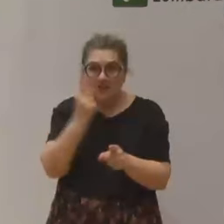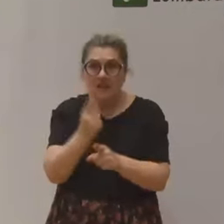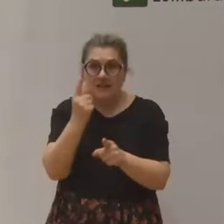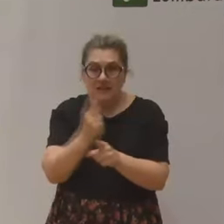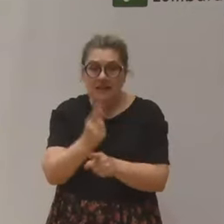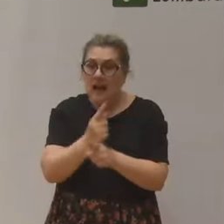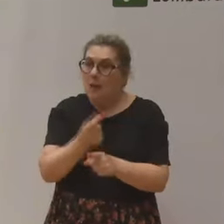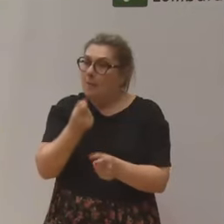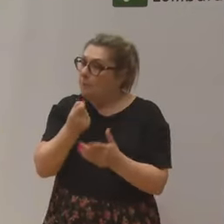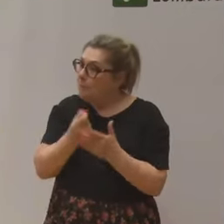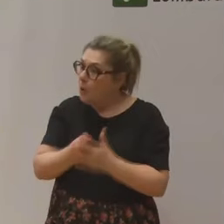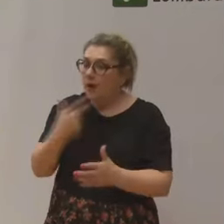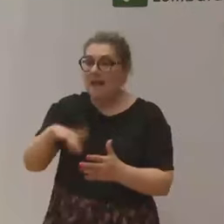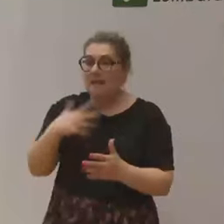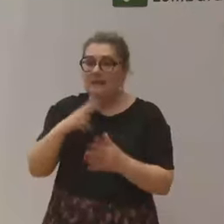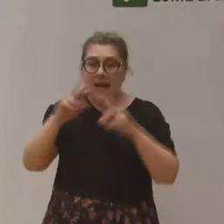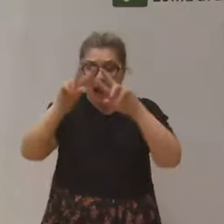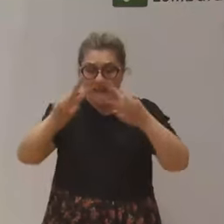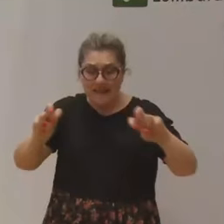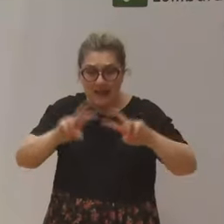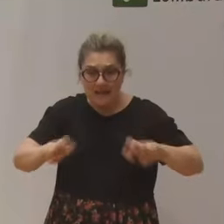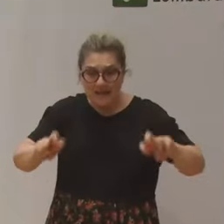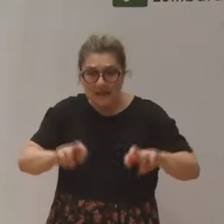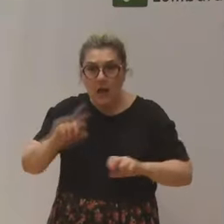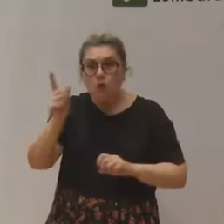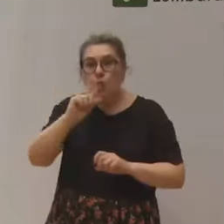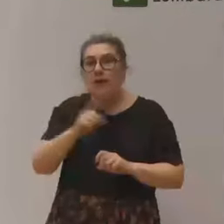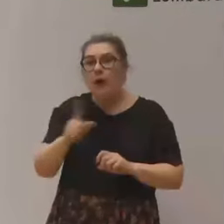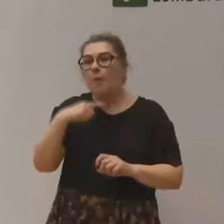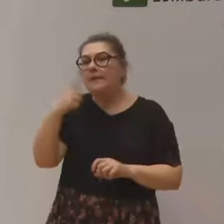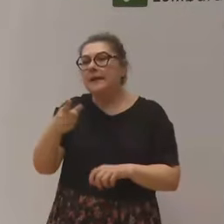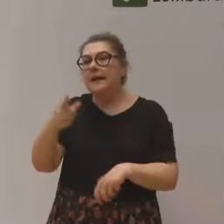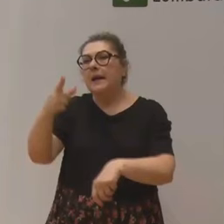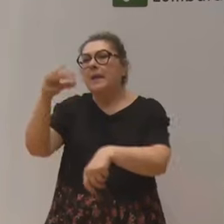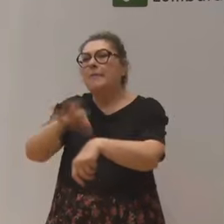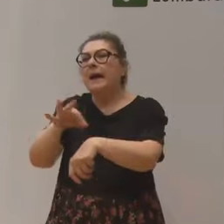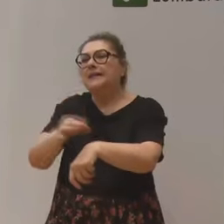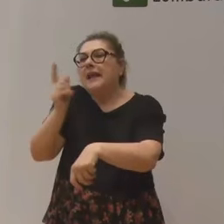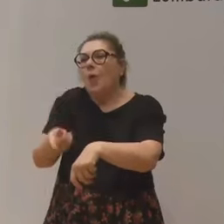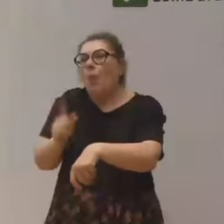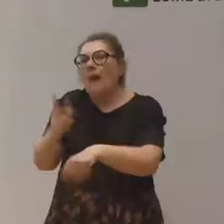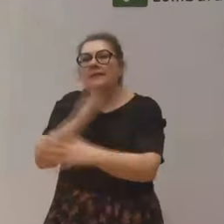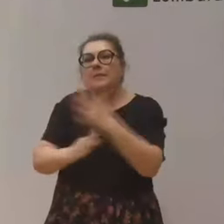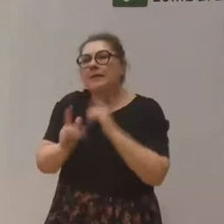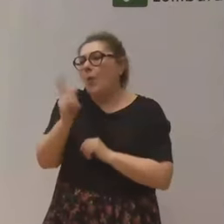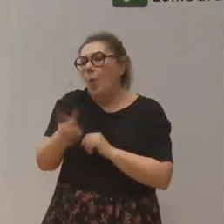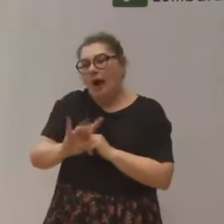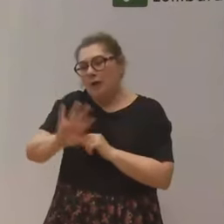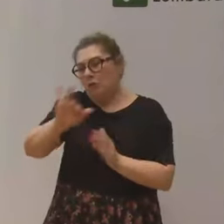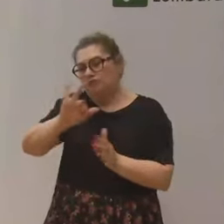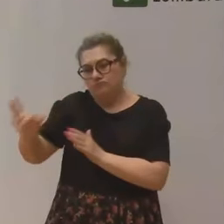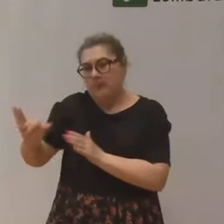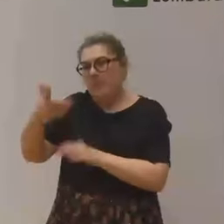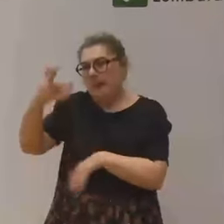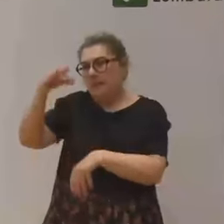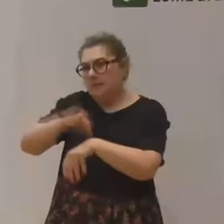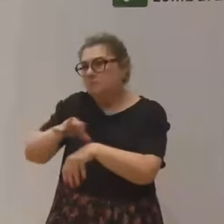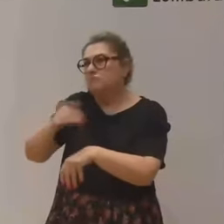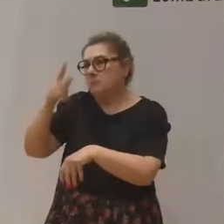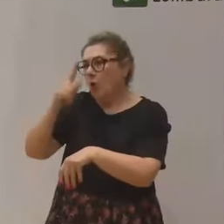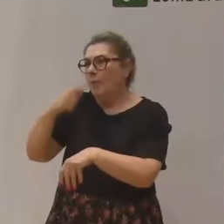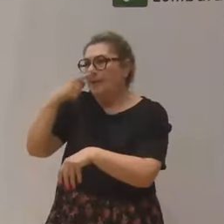e indispensabile analisi, non tanto della diagnosi, torno poi su questo, perché credo che la diagnosi possa per